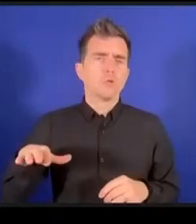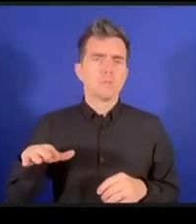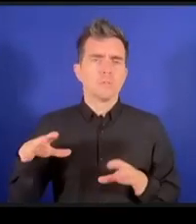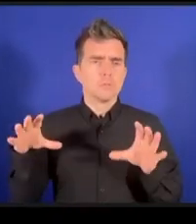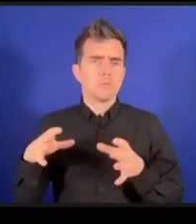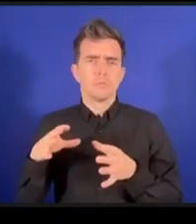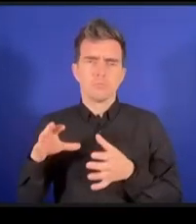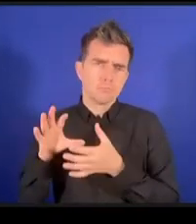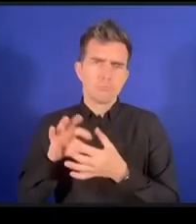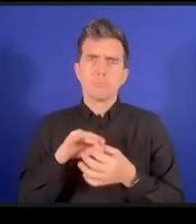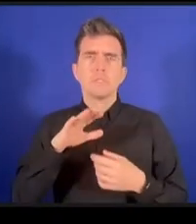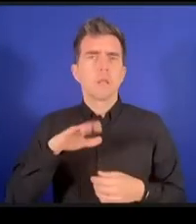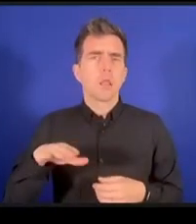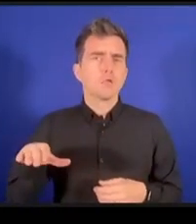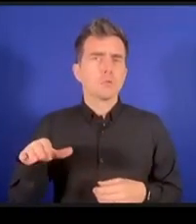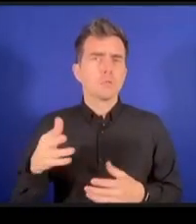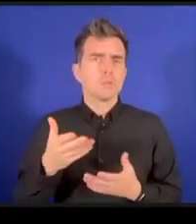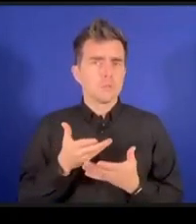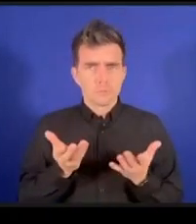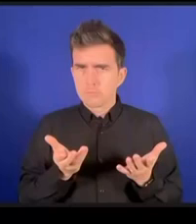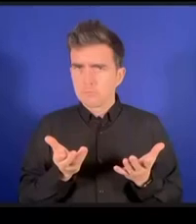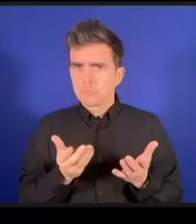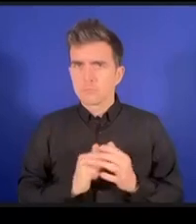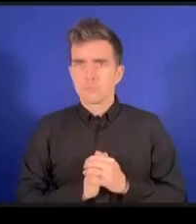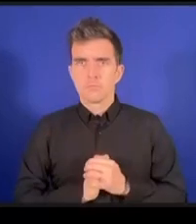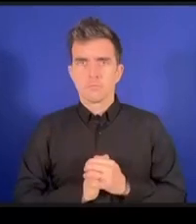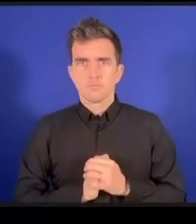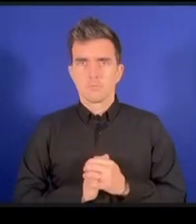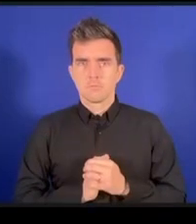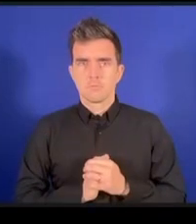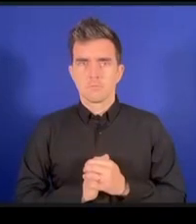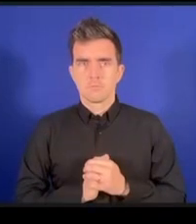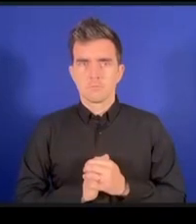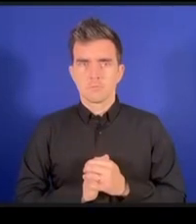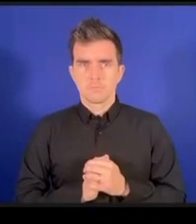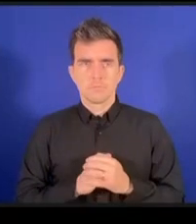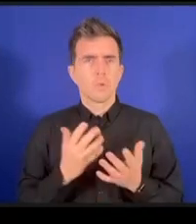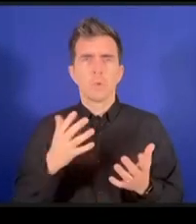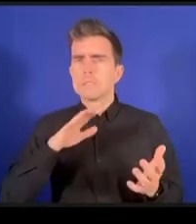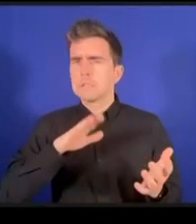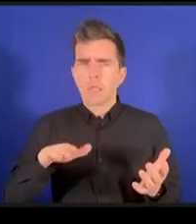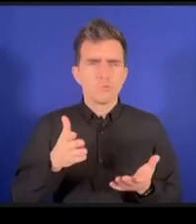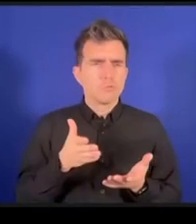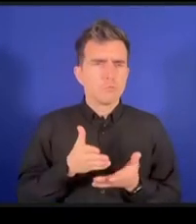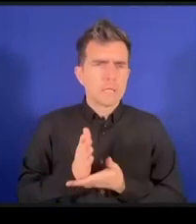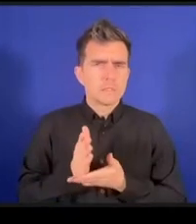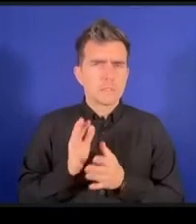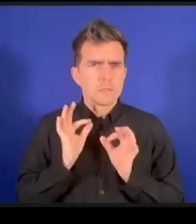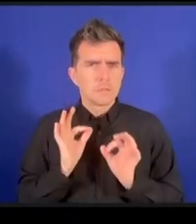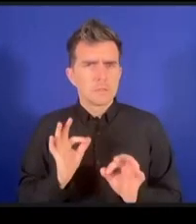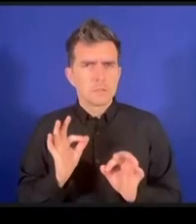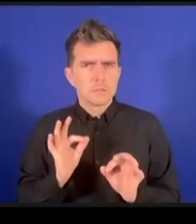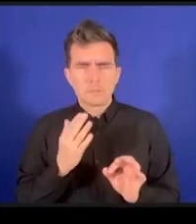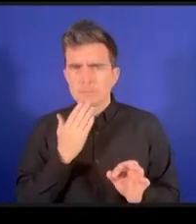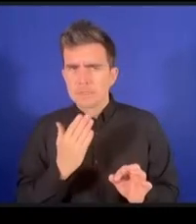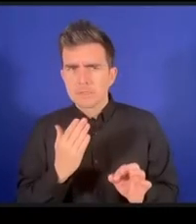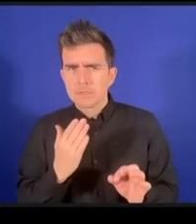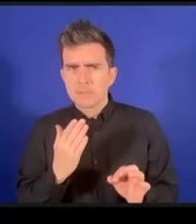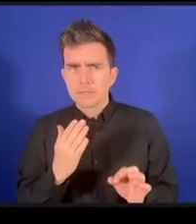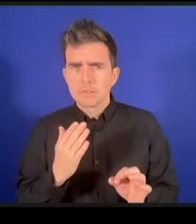детям и по правам детей если точно называть Большое спасибо за возможность